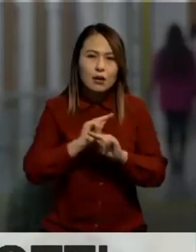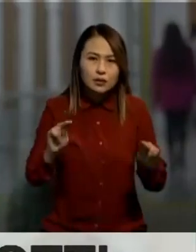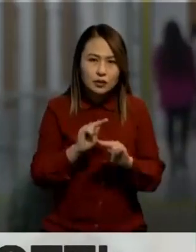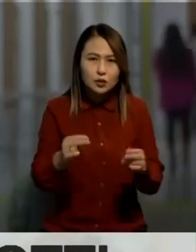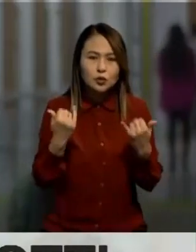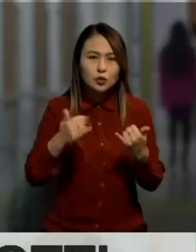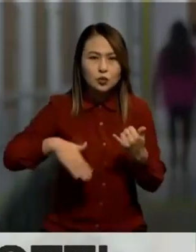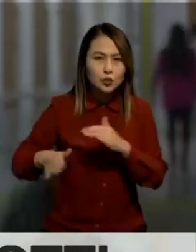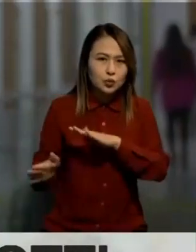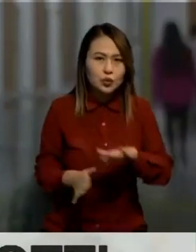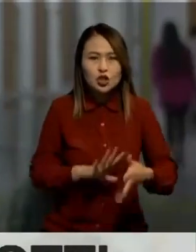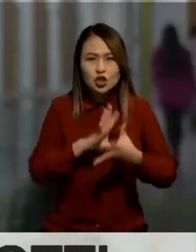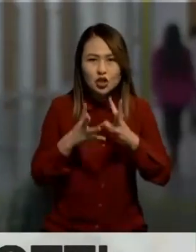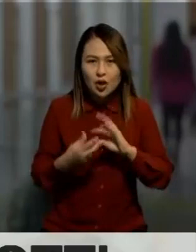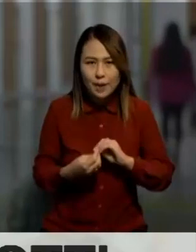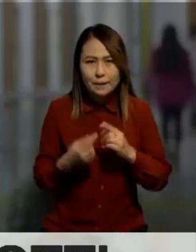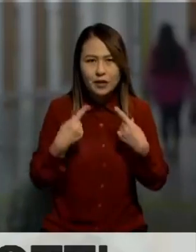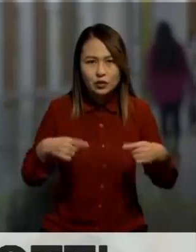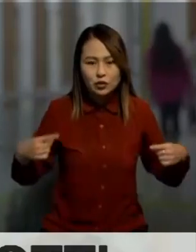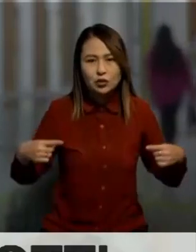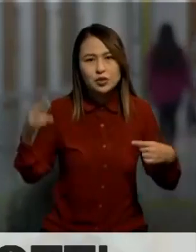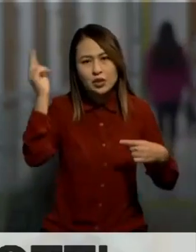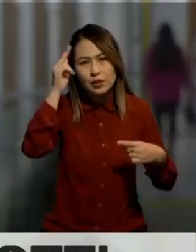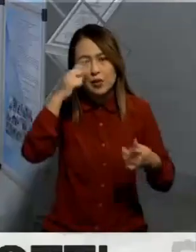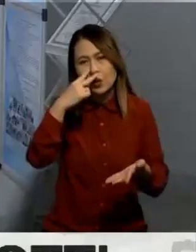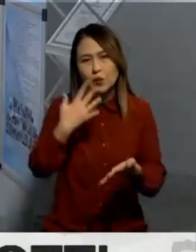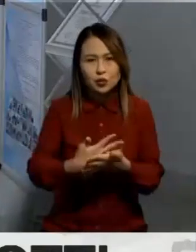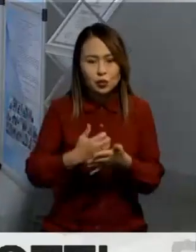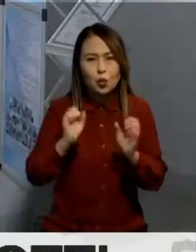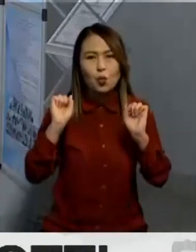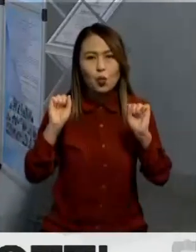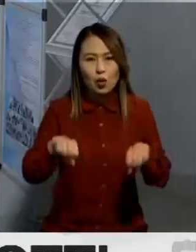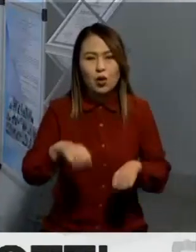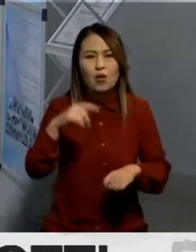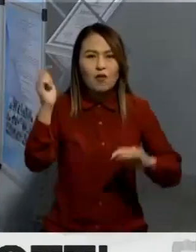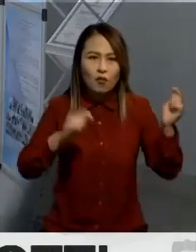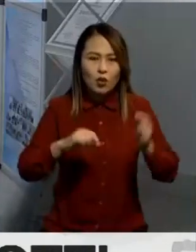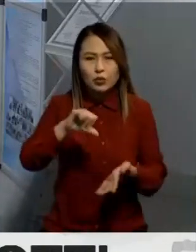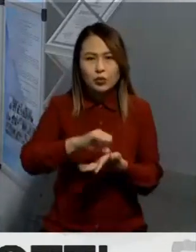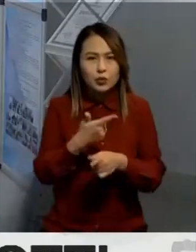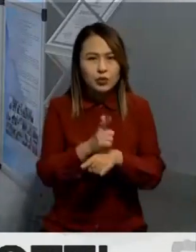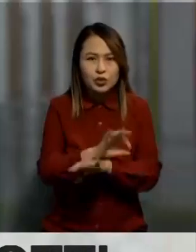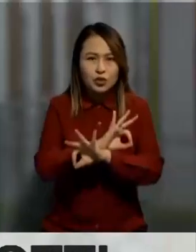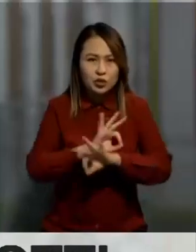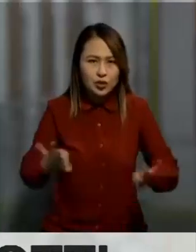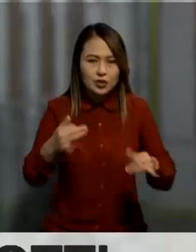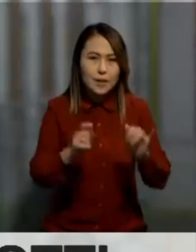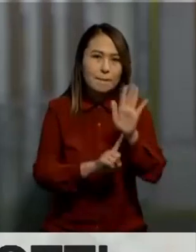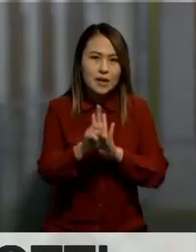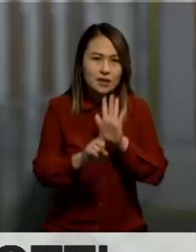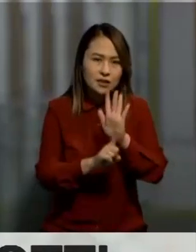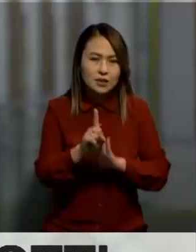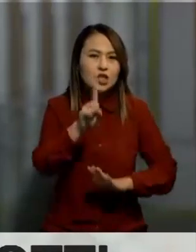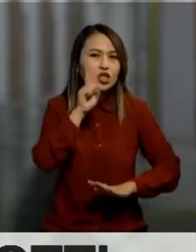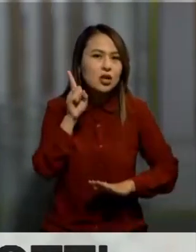одан кейін жалпы түрлі сабақтарда көрсетуге болады. Форум өте жақсы бір бастама деп ойлайым, себебі